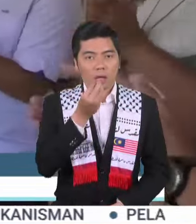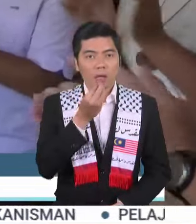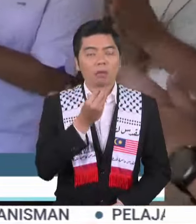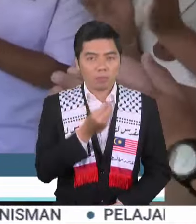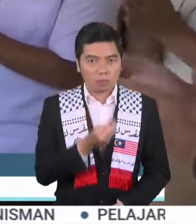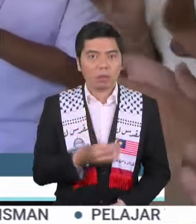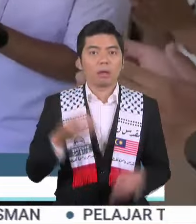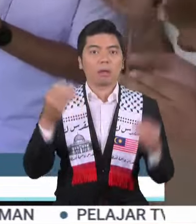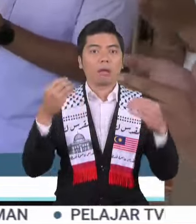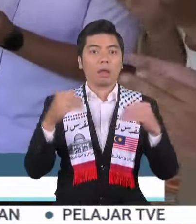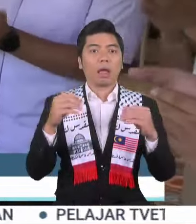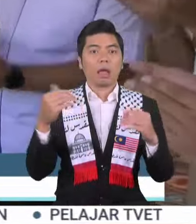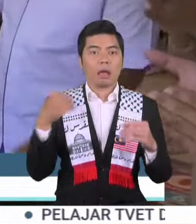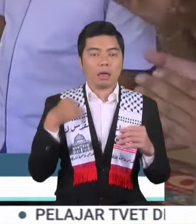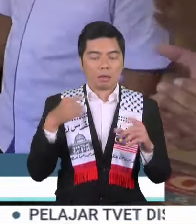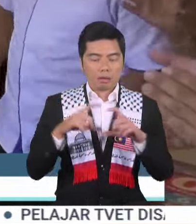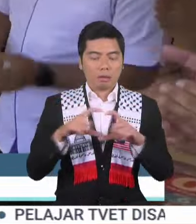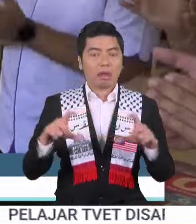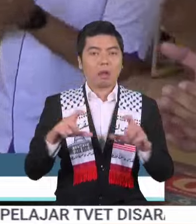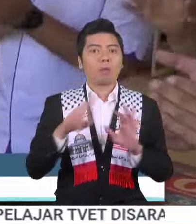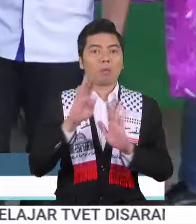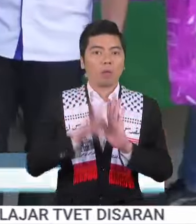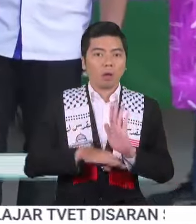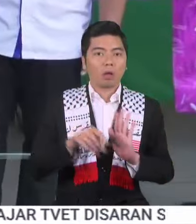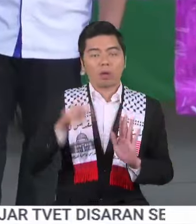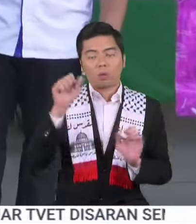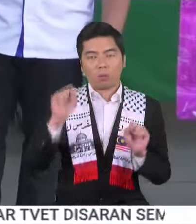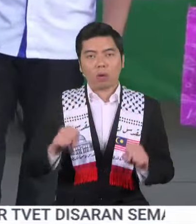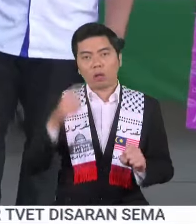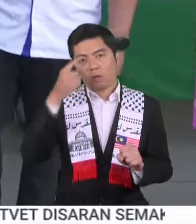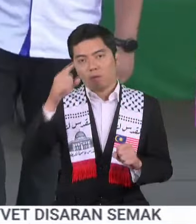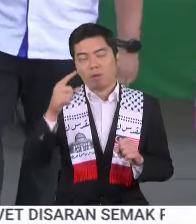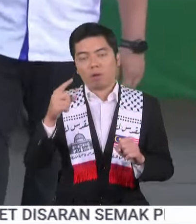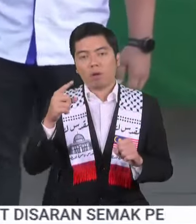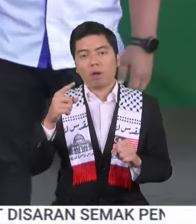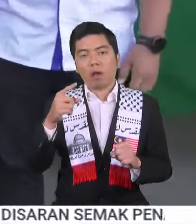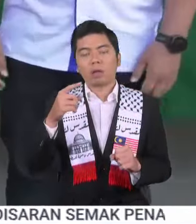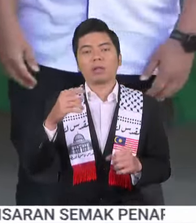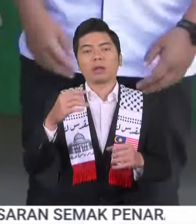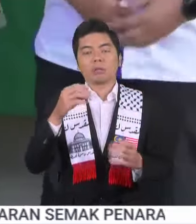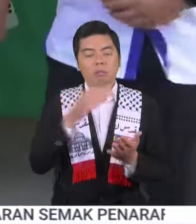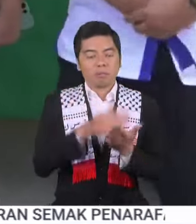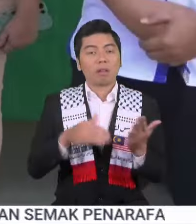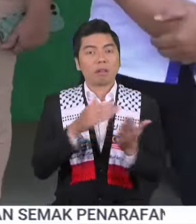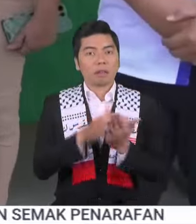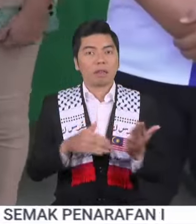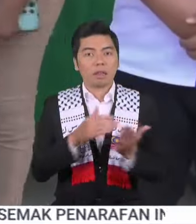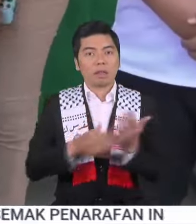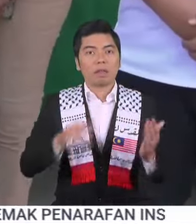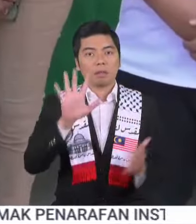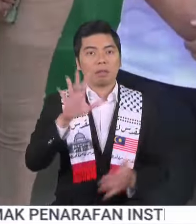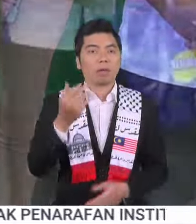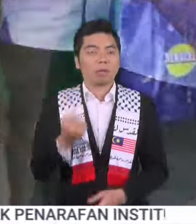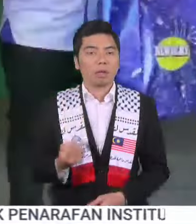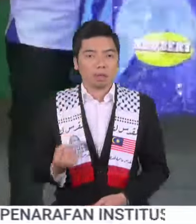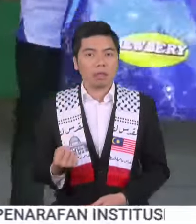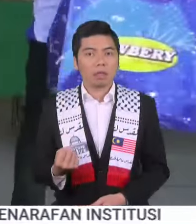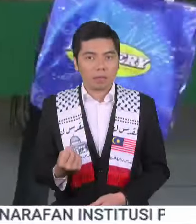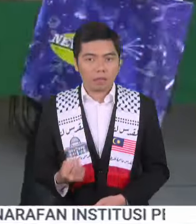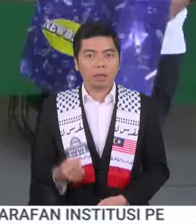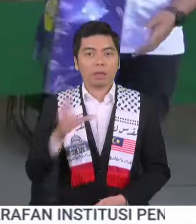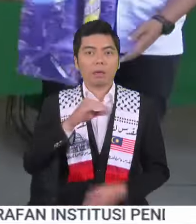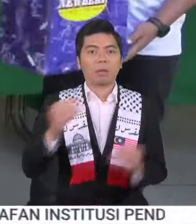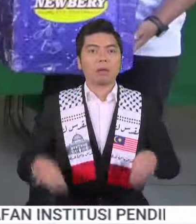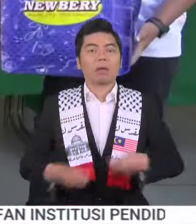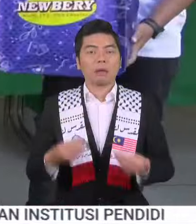ditawarkan KAD diskaun menu Rahma membolehkan mereka berbelanja di lima Pasaraya terpilih kpdn juga menawarkan inisiatif ewallet